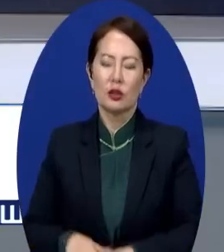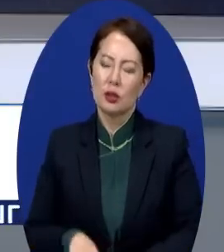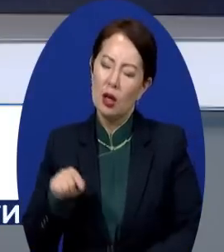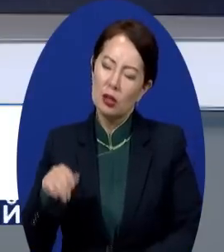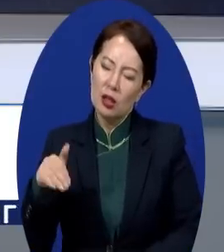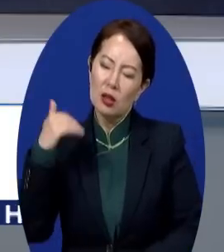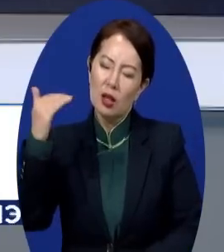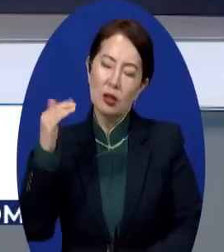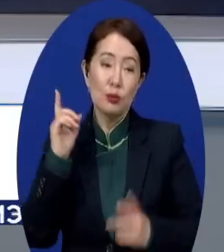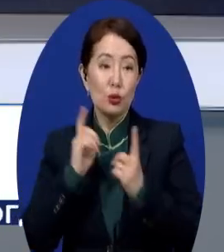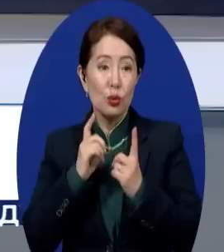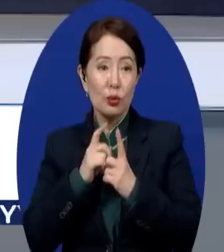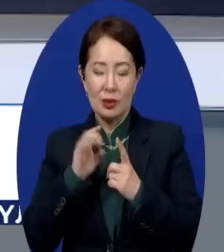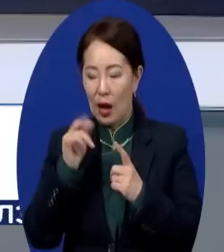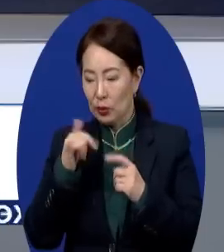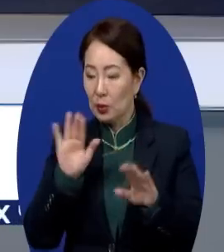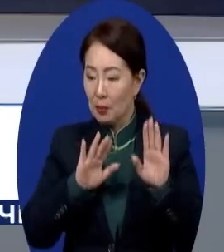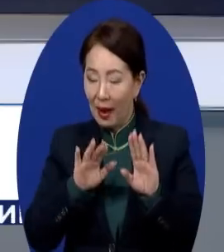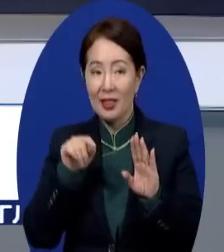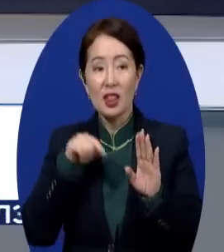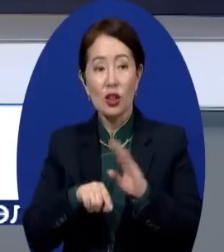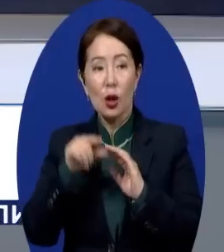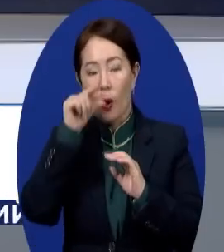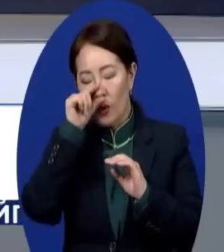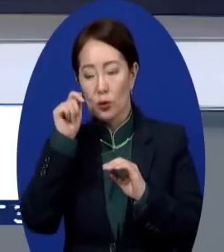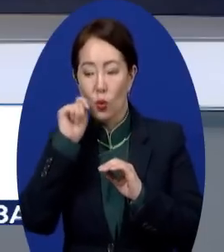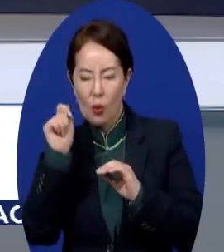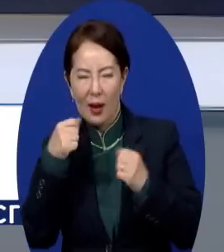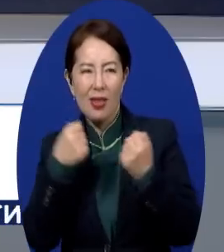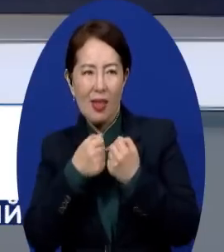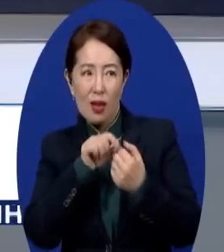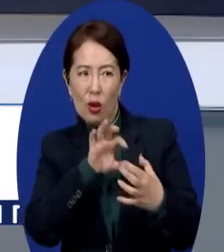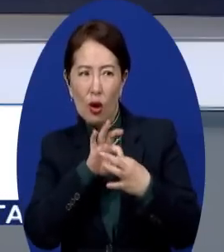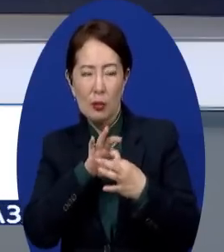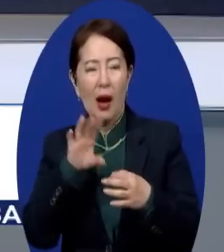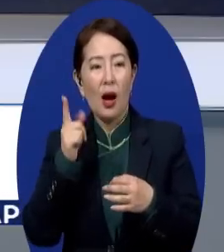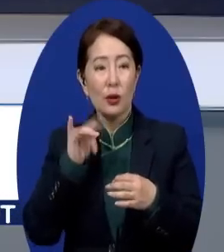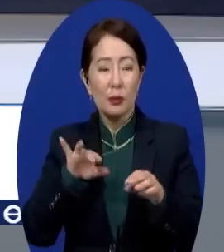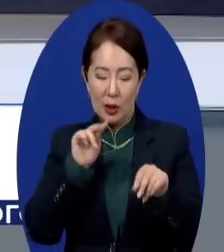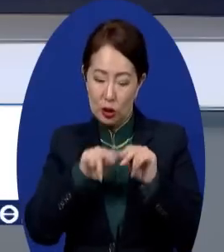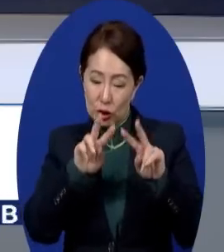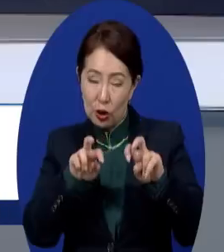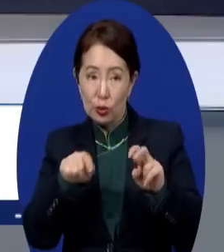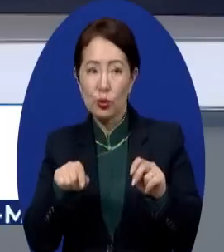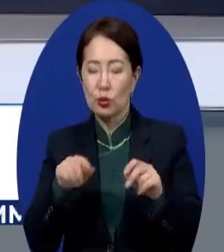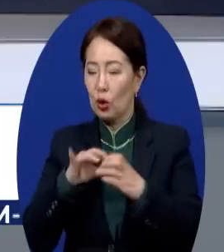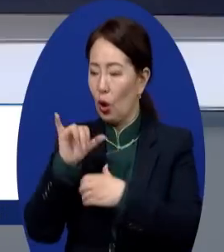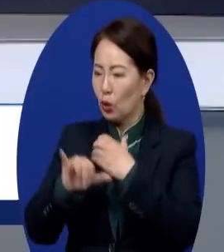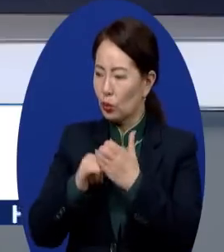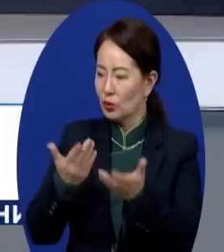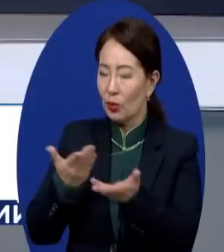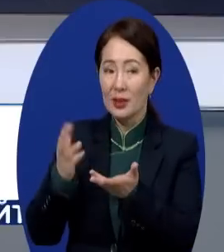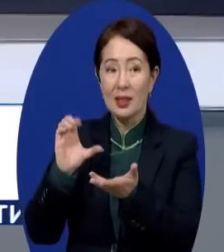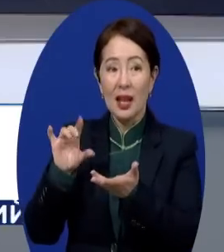дээд хэмжээний уулзалт аюулгүй байдал тэр дундаа Оросын Украинд явуулж байгаа дайнаас улбаатай аюулгүй байдлын сорилтууд мөн олон улсын худалдааны